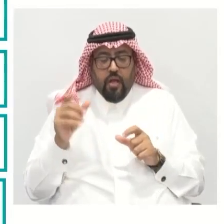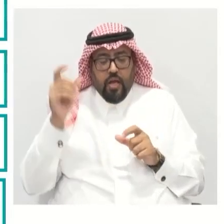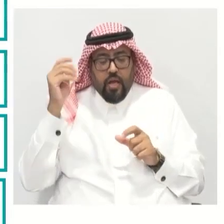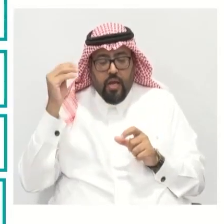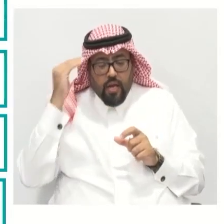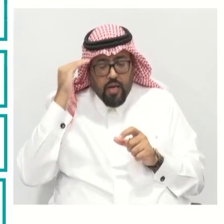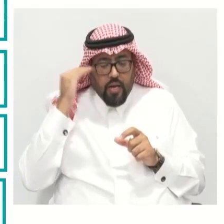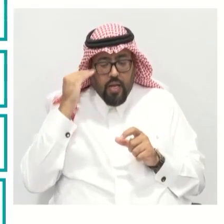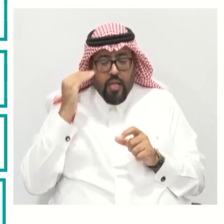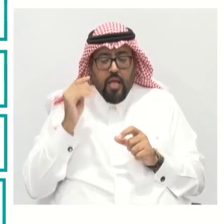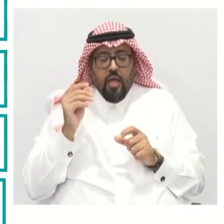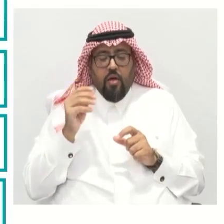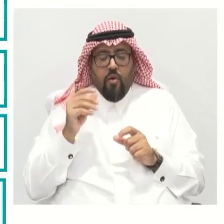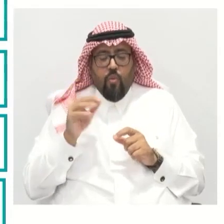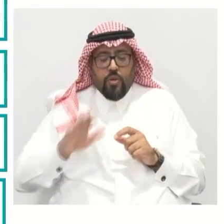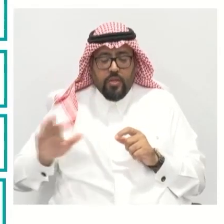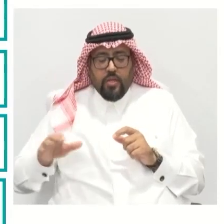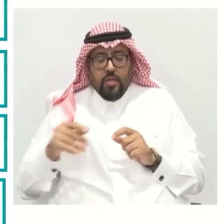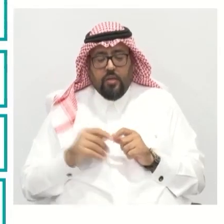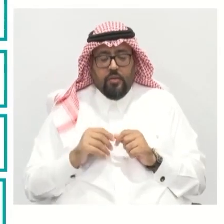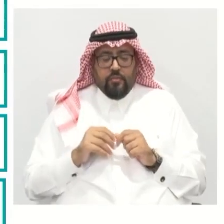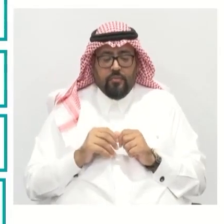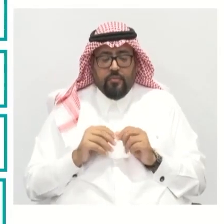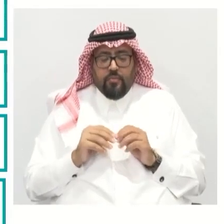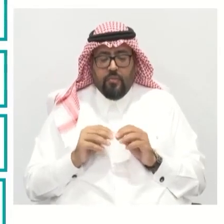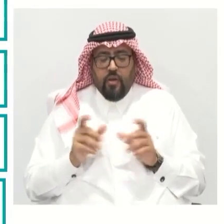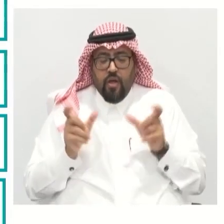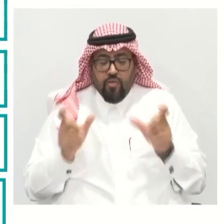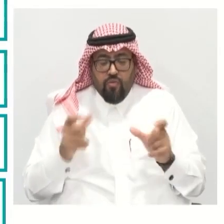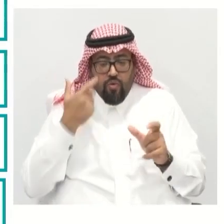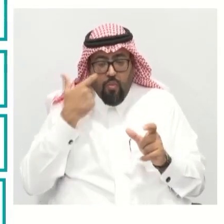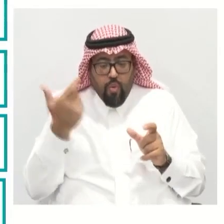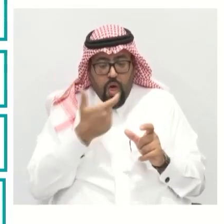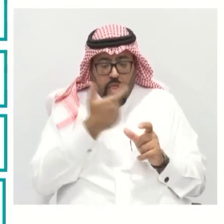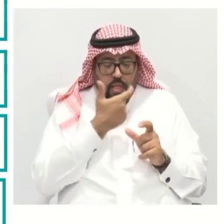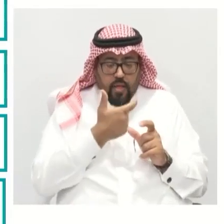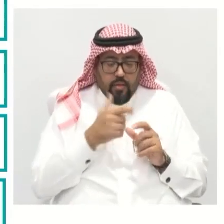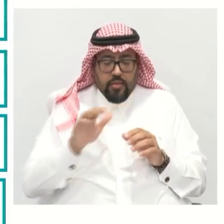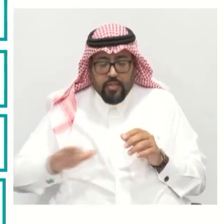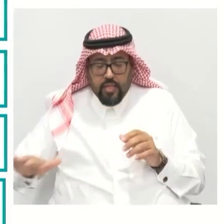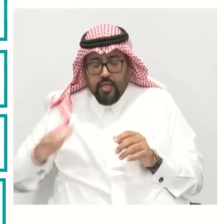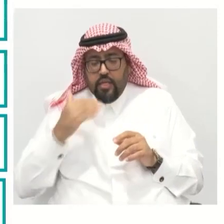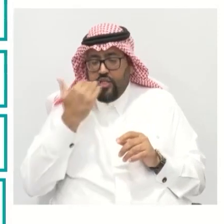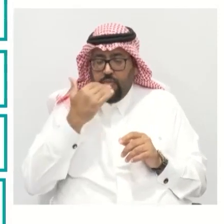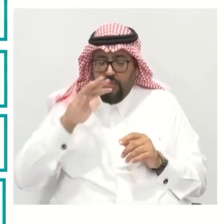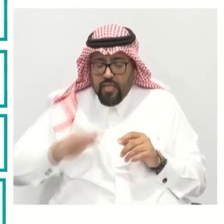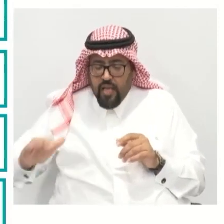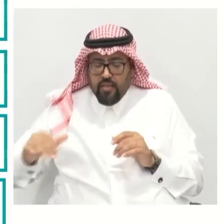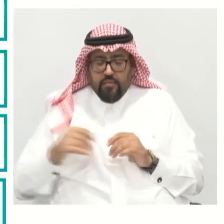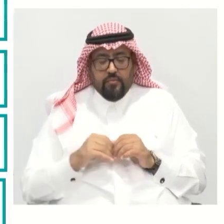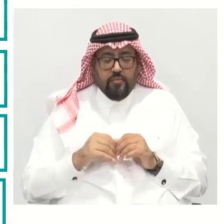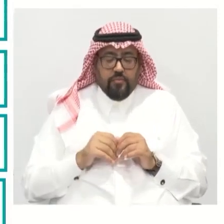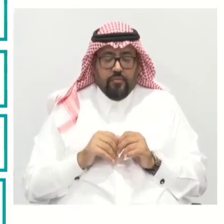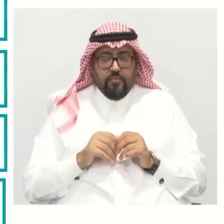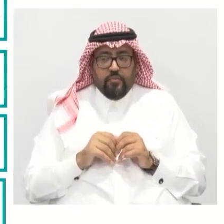الذين ينالهم العنف والايذاء توفير دور الملاحظه والرعايه لصغار السن الذين يصدر نحوهم